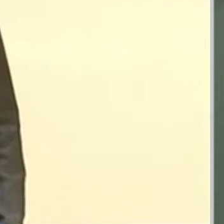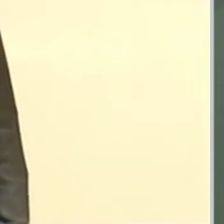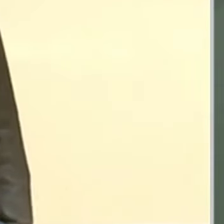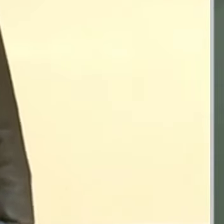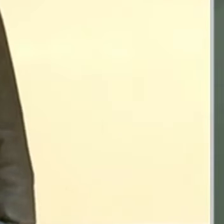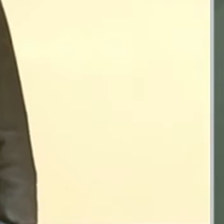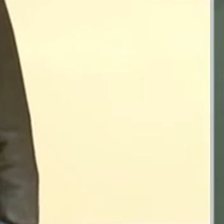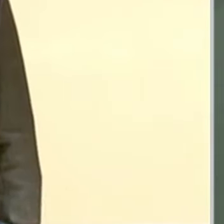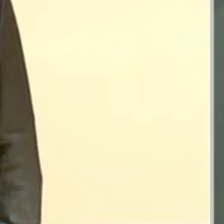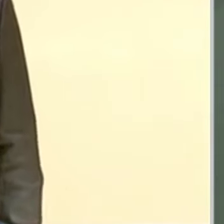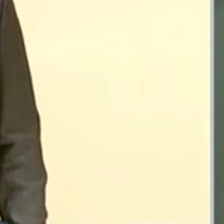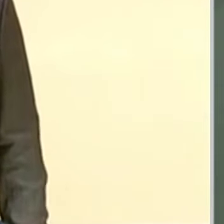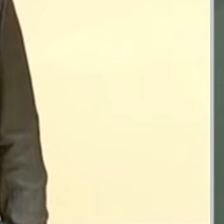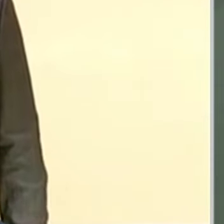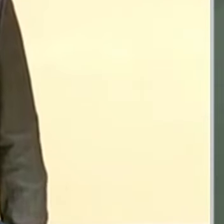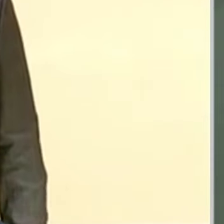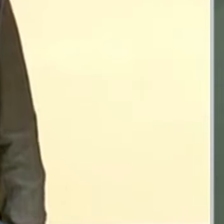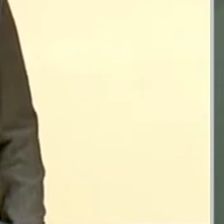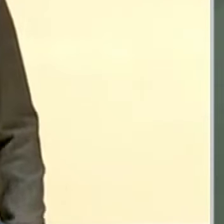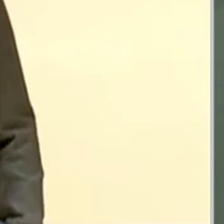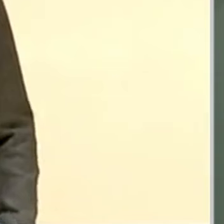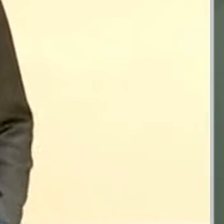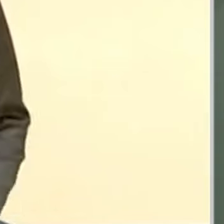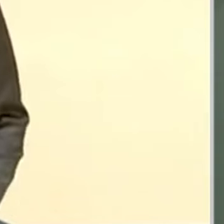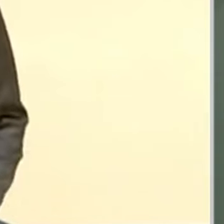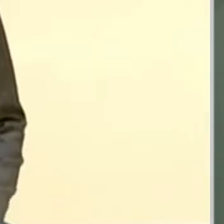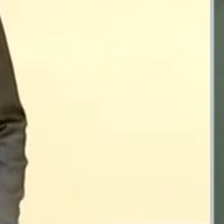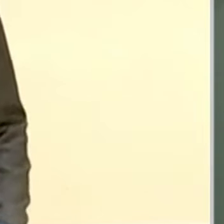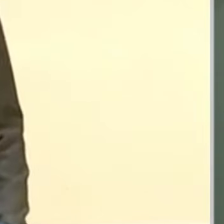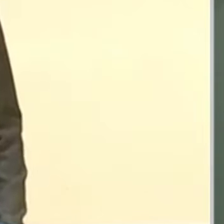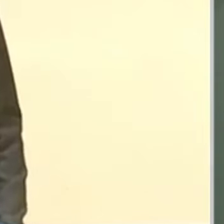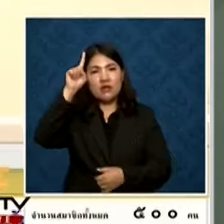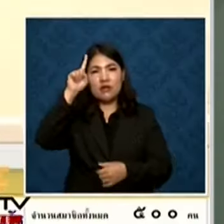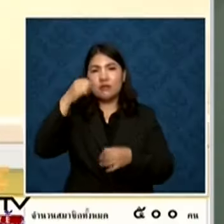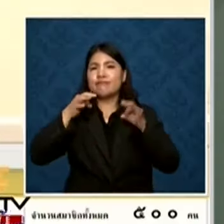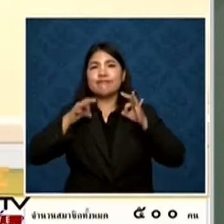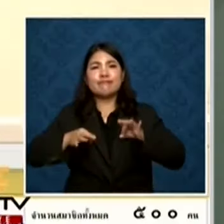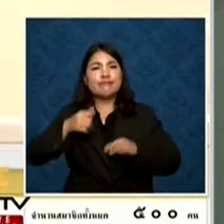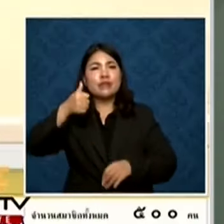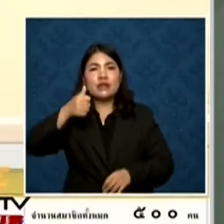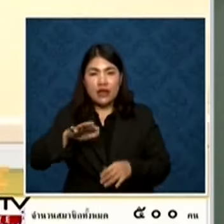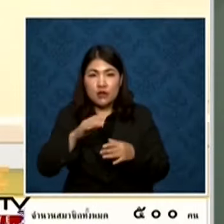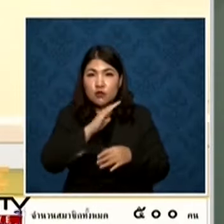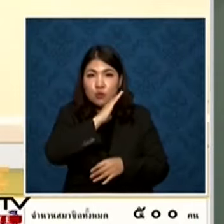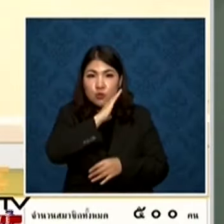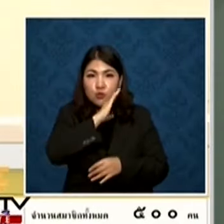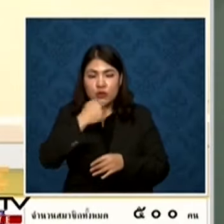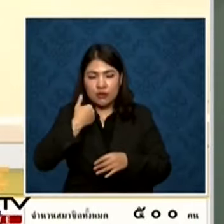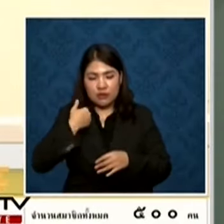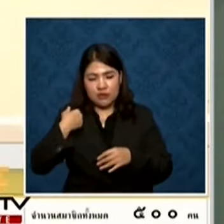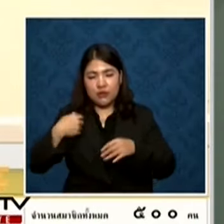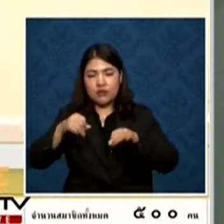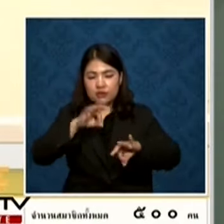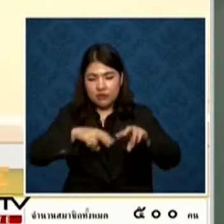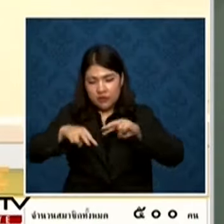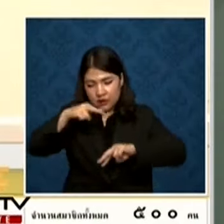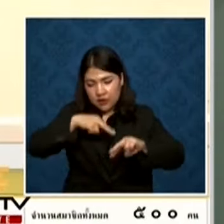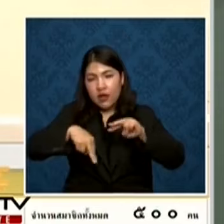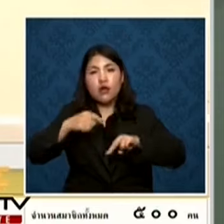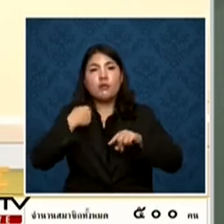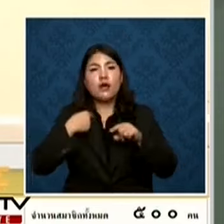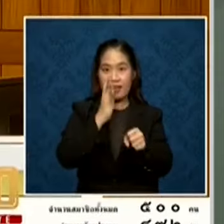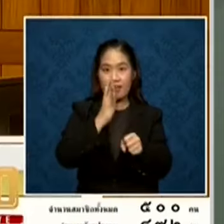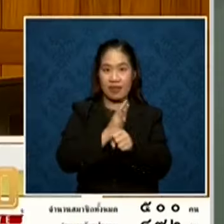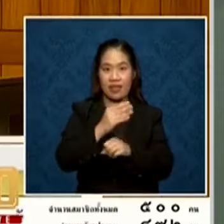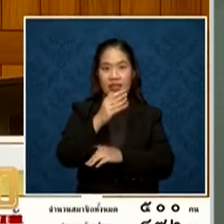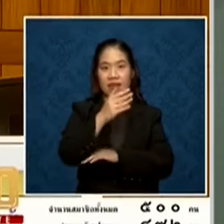ทางประชาธิปัตย์เนี่ยผมคิดว่ามันก็ทำให้นะภูมิใจไทยก็ต้องอยู่ภายใต้นะความสัมพันธ์ทางอำนาจที่เป็นรอขึ้นมาทัน